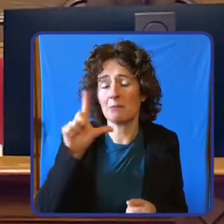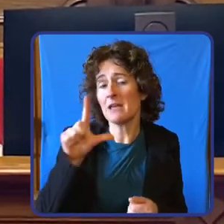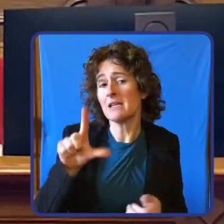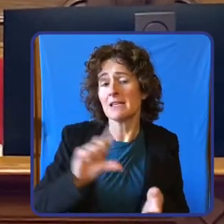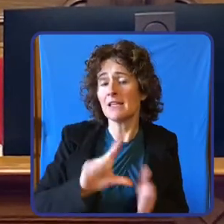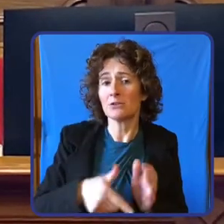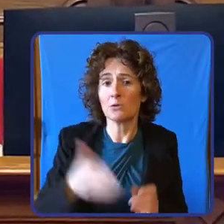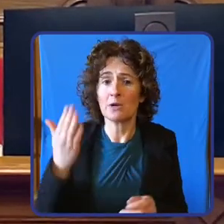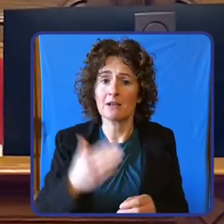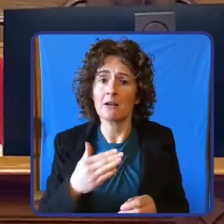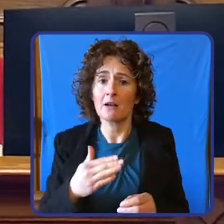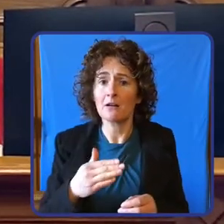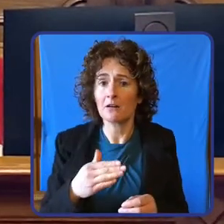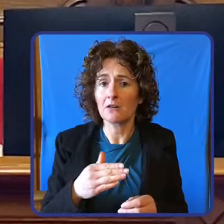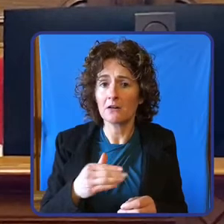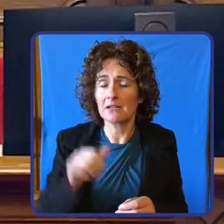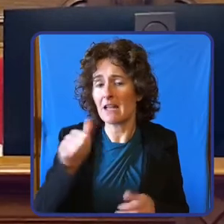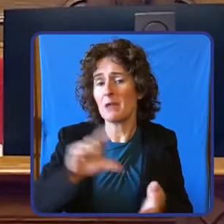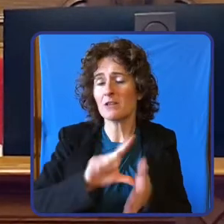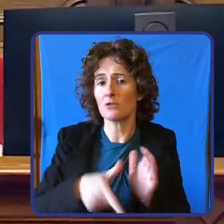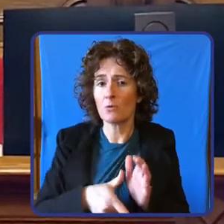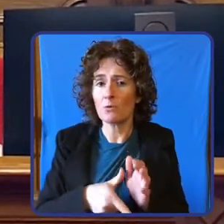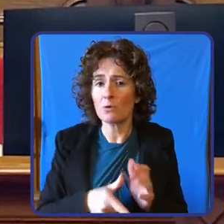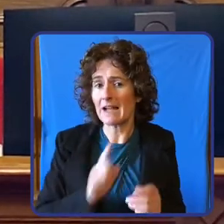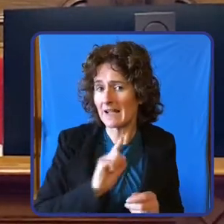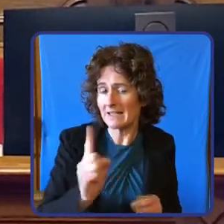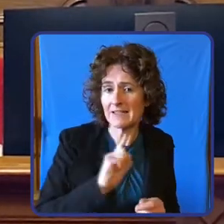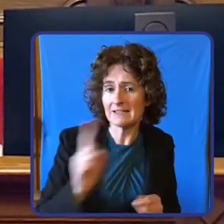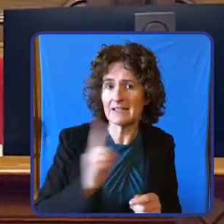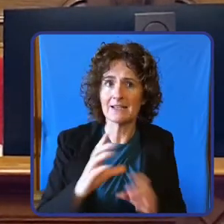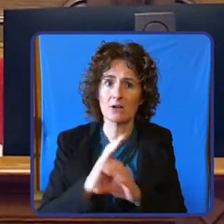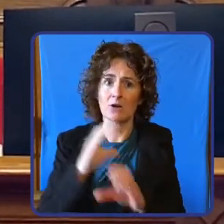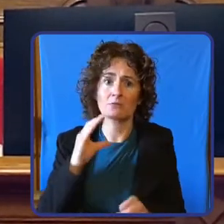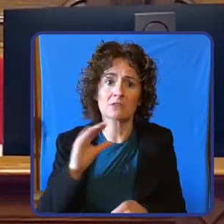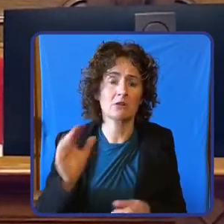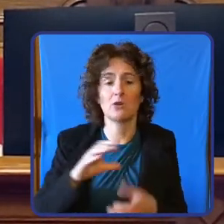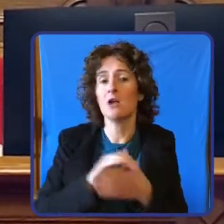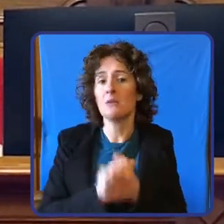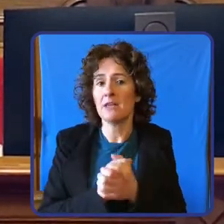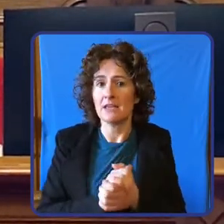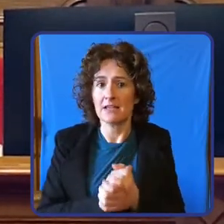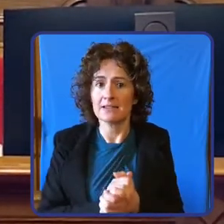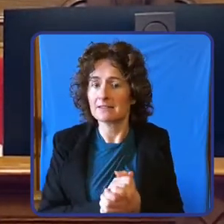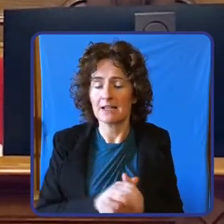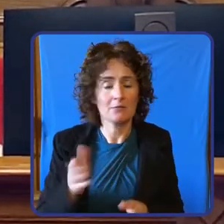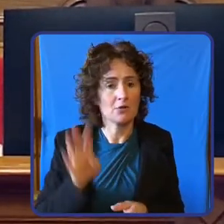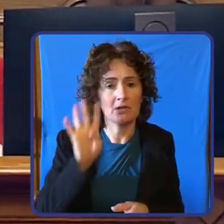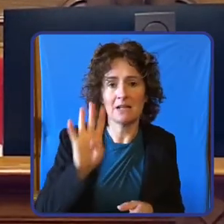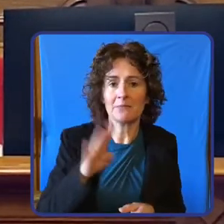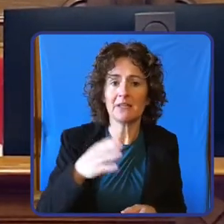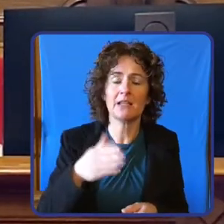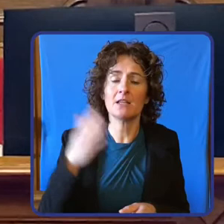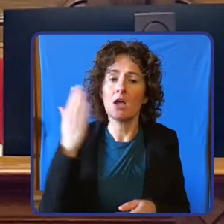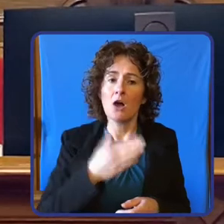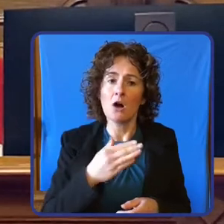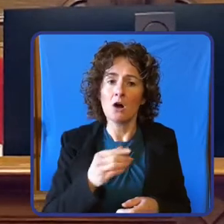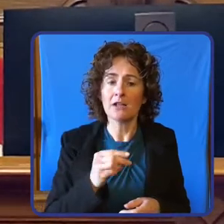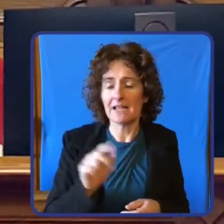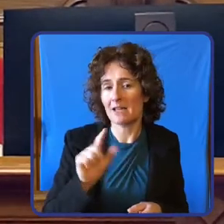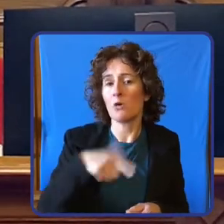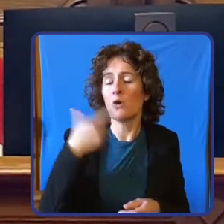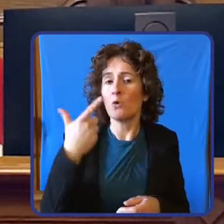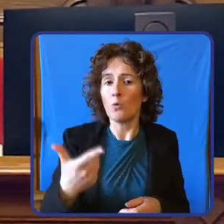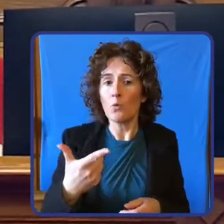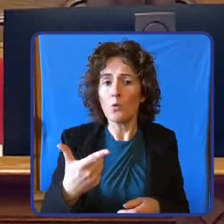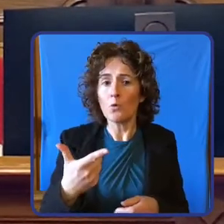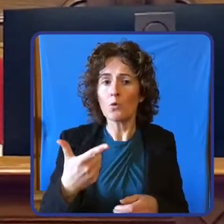jár, ahova eddig nem jutott el. Hogy a béketelepről nem 4, hanem 20 buszjárat hozzaviszi az embereket a tramtrénre.